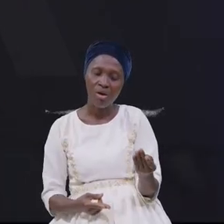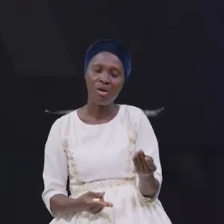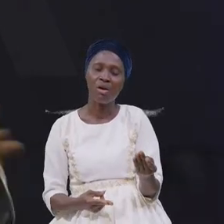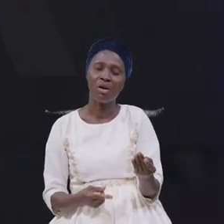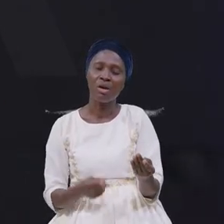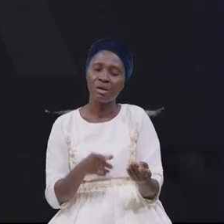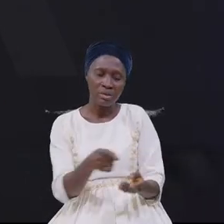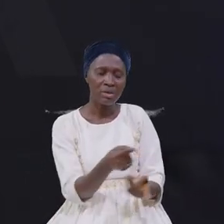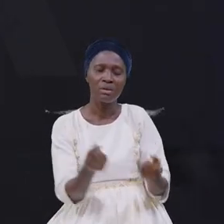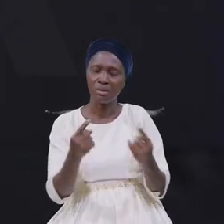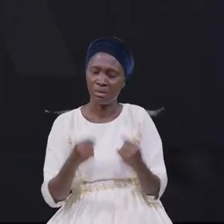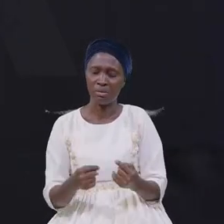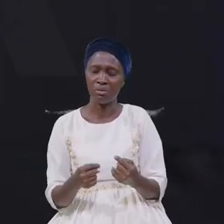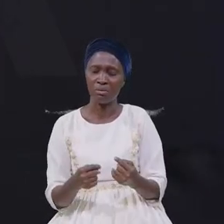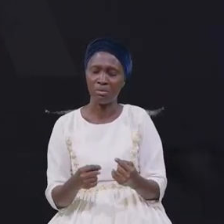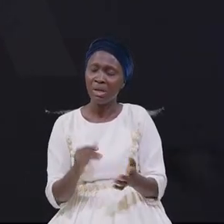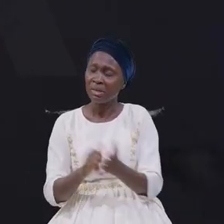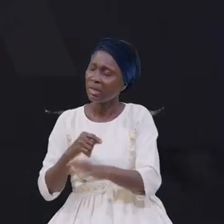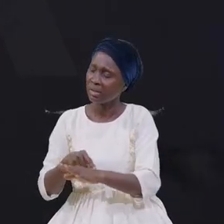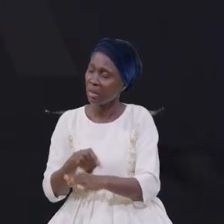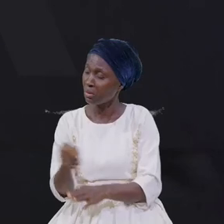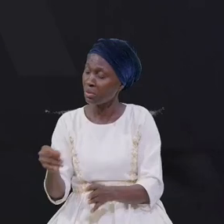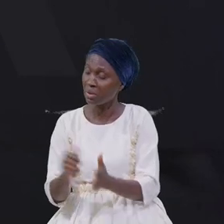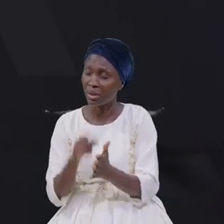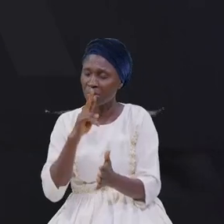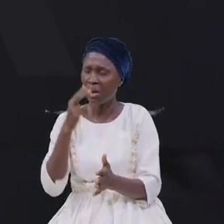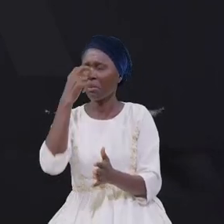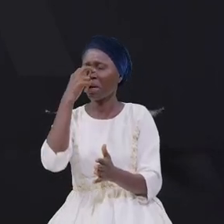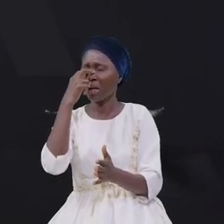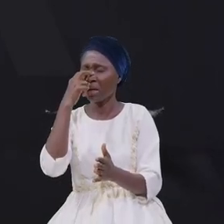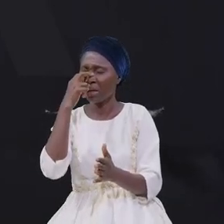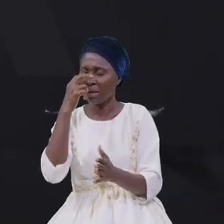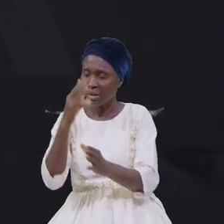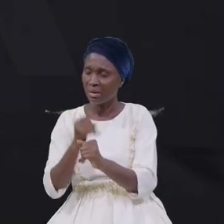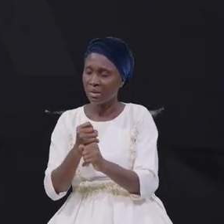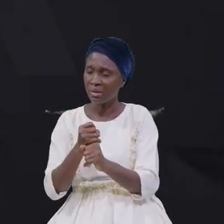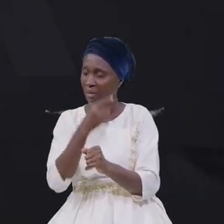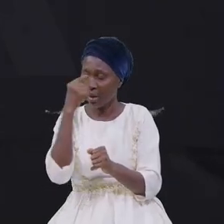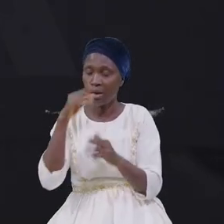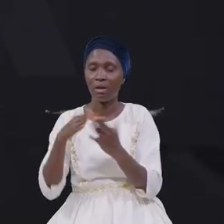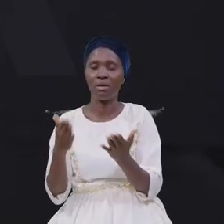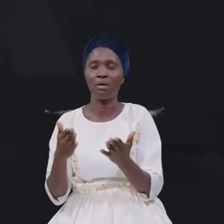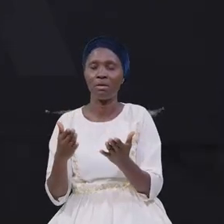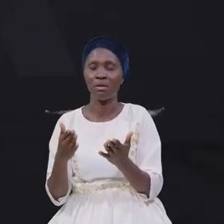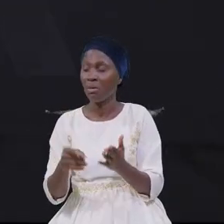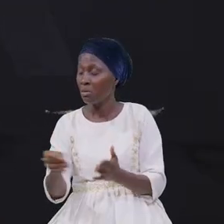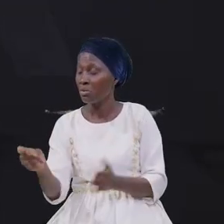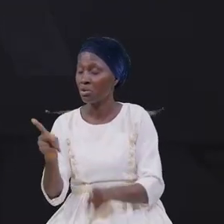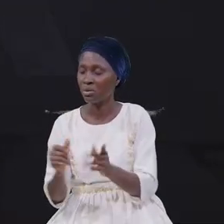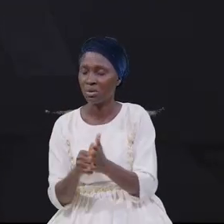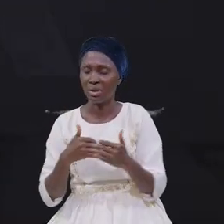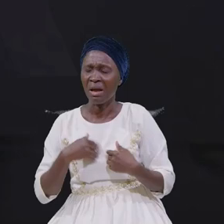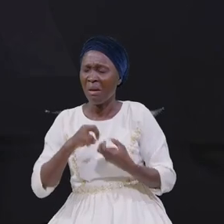dans le lit étaient relevés. Ceux qui étaient aveugles ont retrouvé la vue. Ceux qui